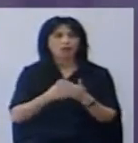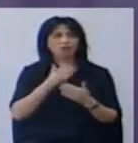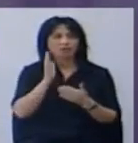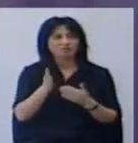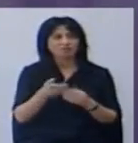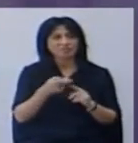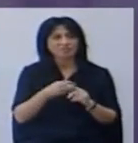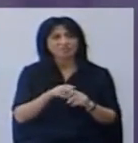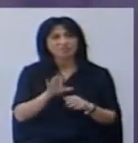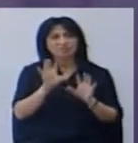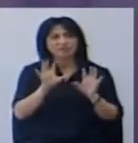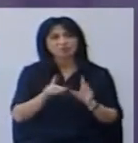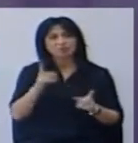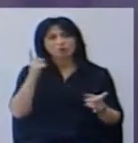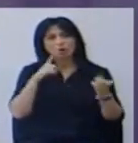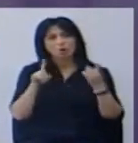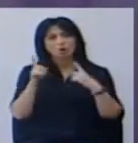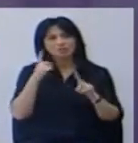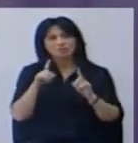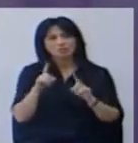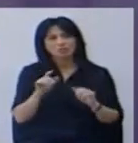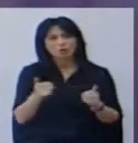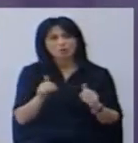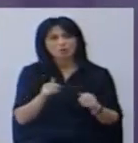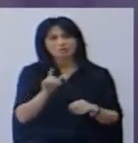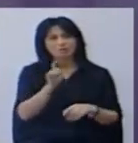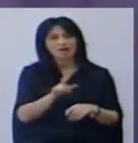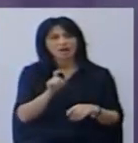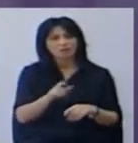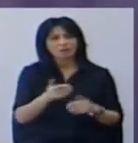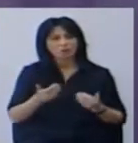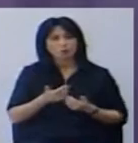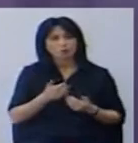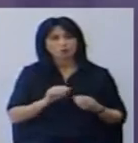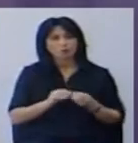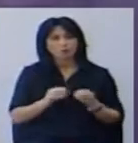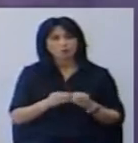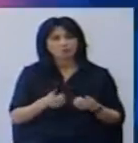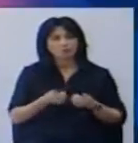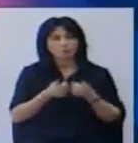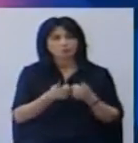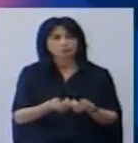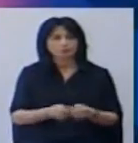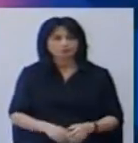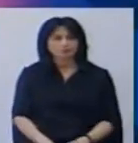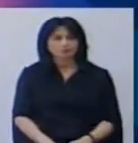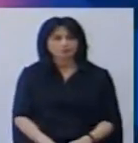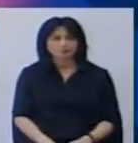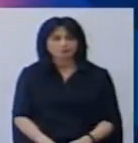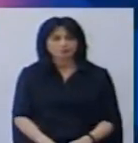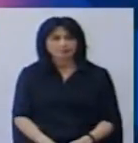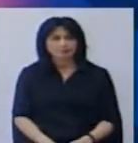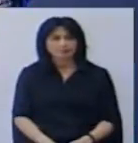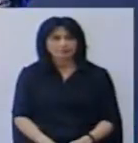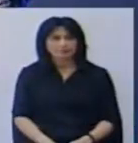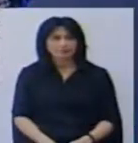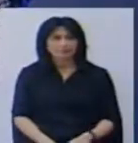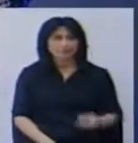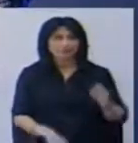ვიქნები ისეთ საკანონმდებლო ინიციატივებში, რომელიც ადამიანებს ყოფით პრობლემებს მოუწესრიგებს. გამიგრაზებიან ფოთელები